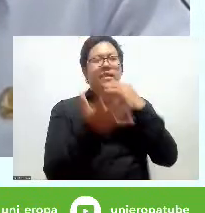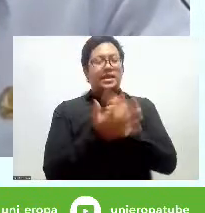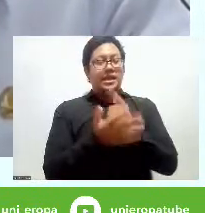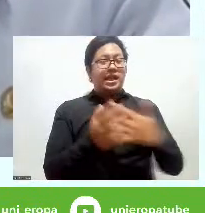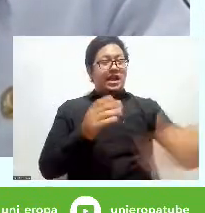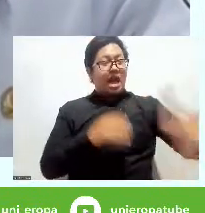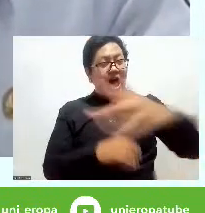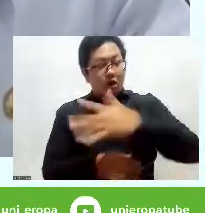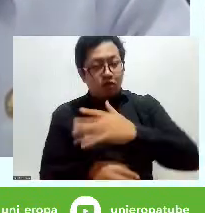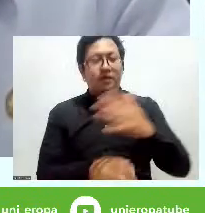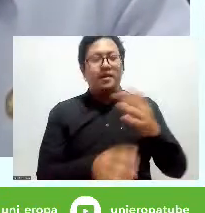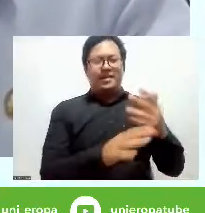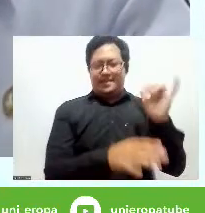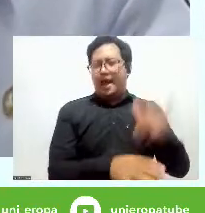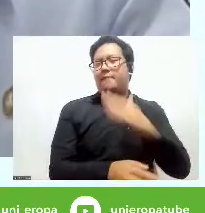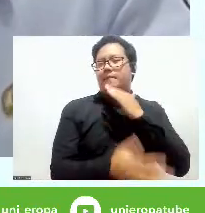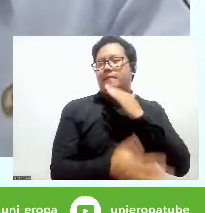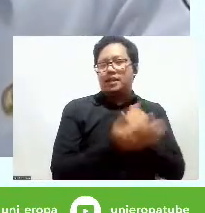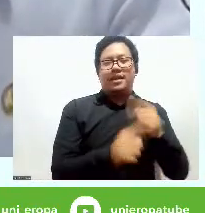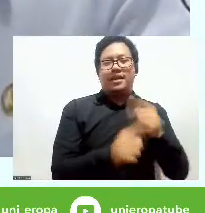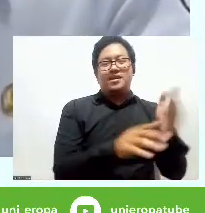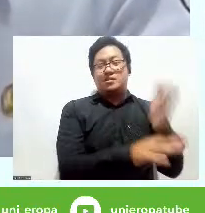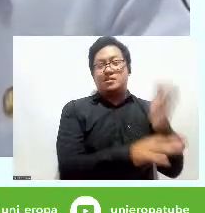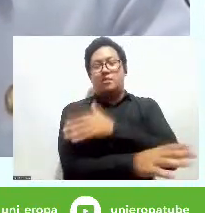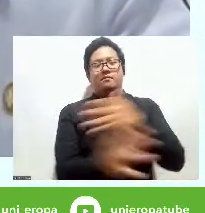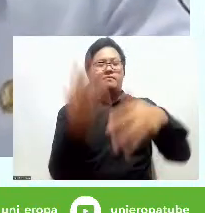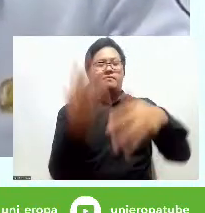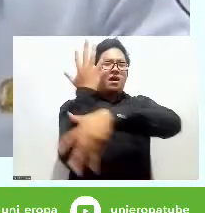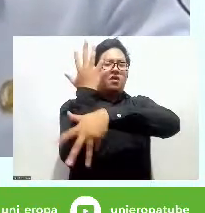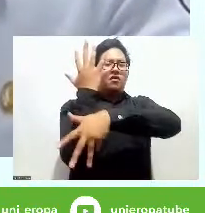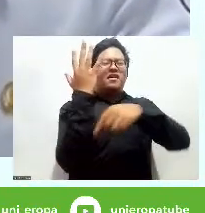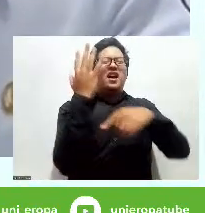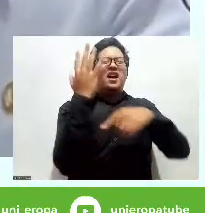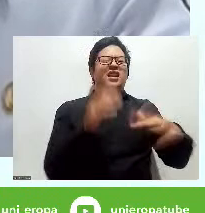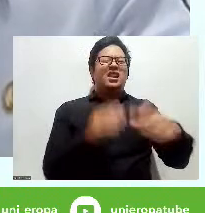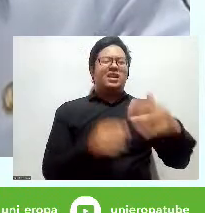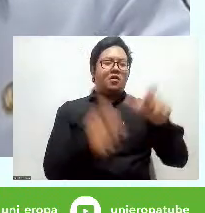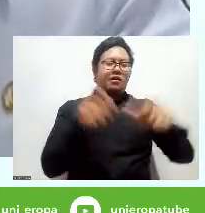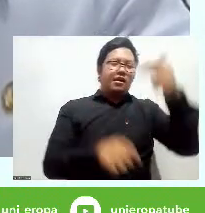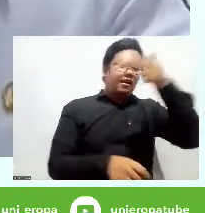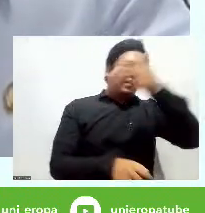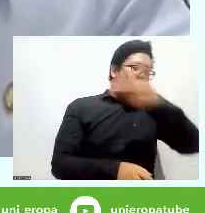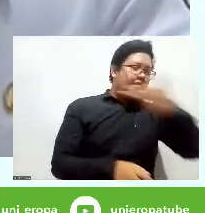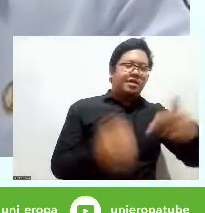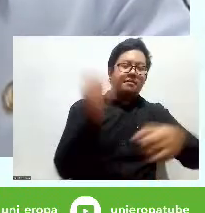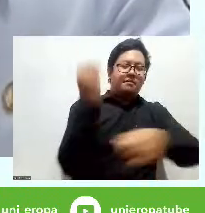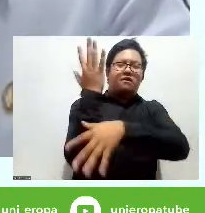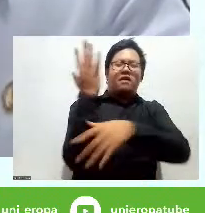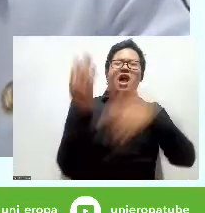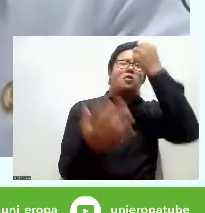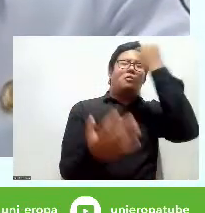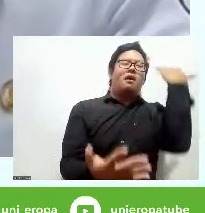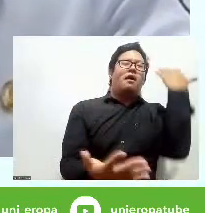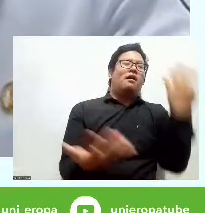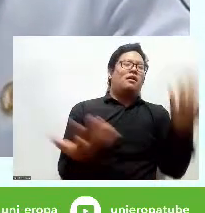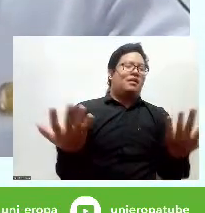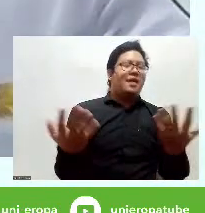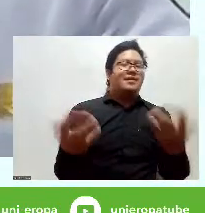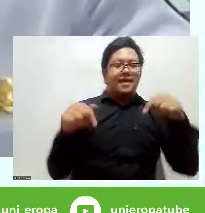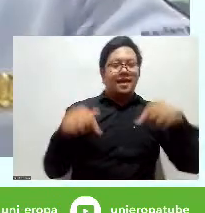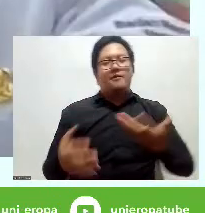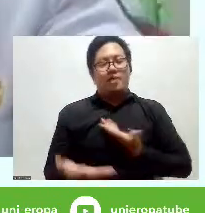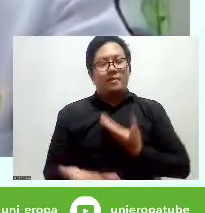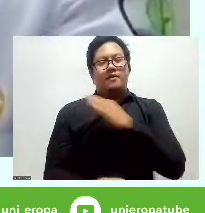gunung juga penting tapi mangrove ini sedikit dilupakan oleh orang Indonesia dan sekarang kita mencoba balikin lagi fungsi dari